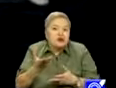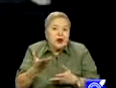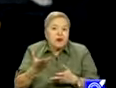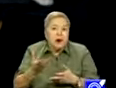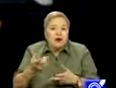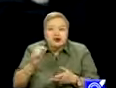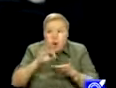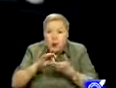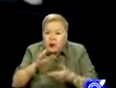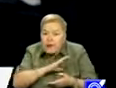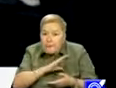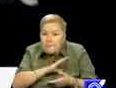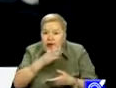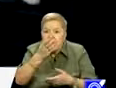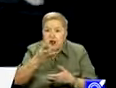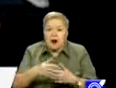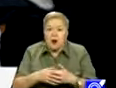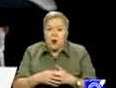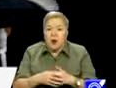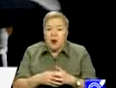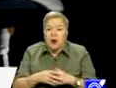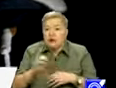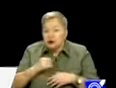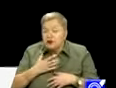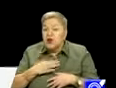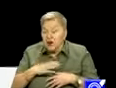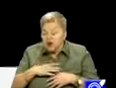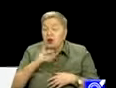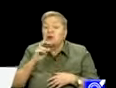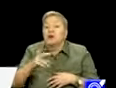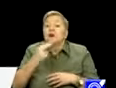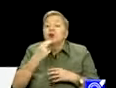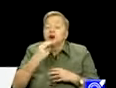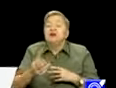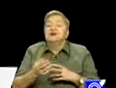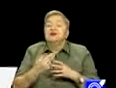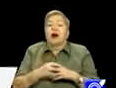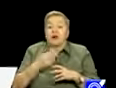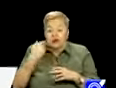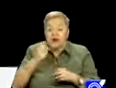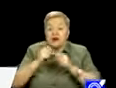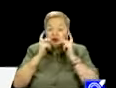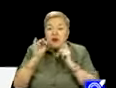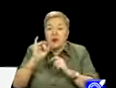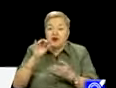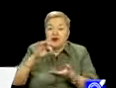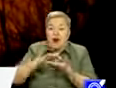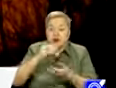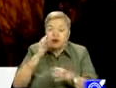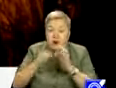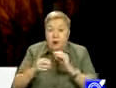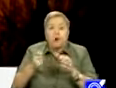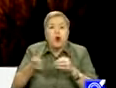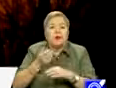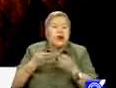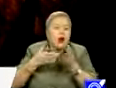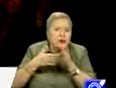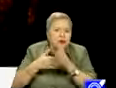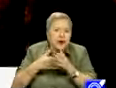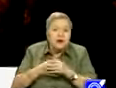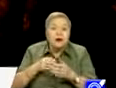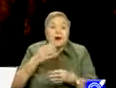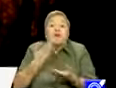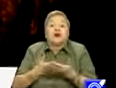raportat numărul de înmatriculare spunem ca politia astfel partea de 30 de pompieri Militari au intervenit să stingă focul care se extind cu repeziciune